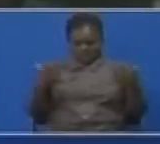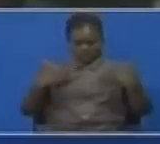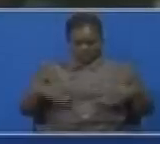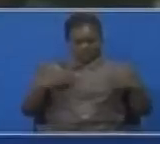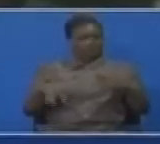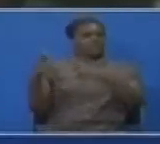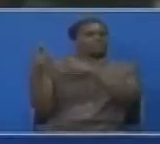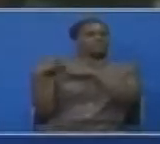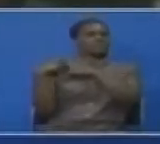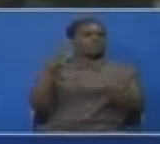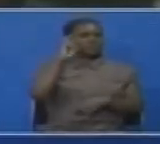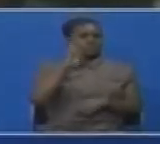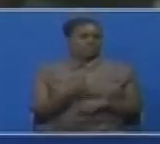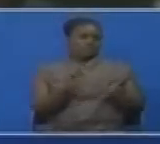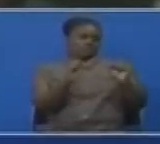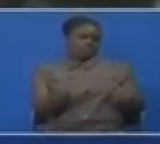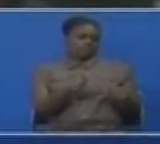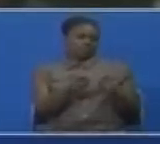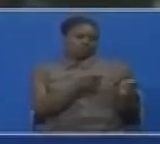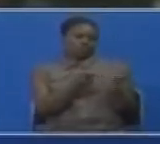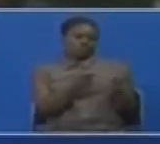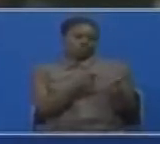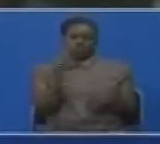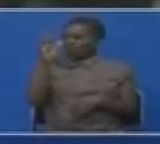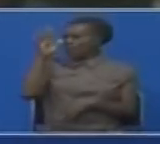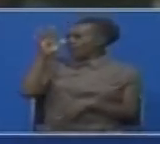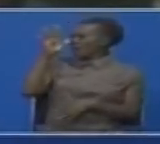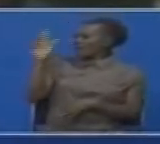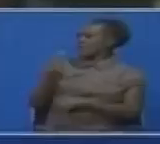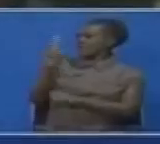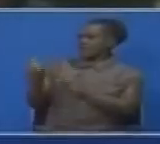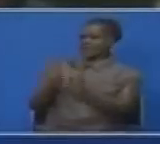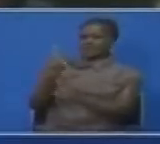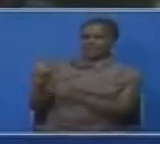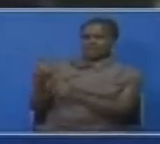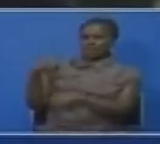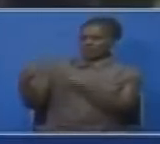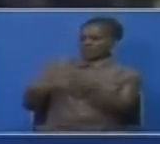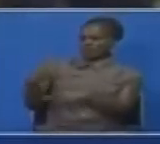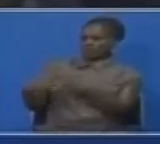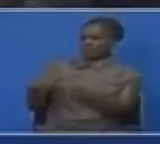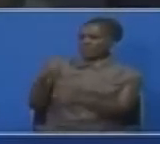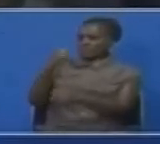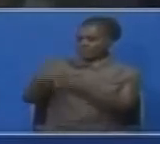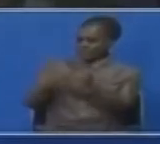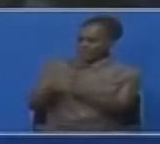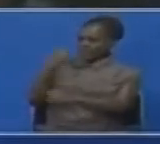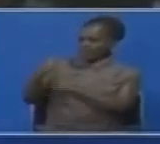husika kuona ikiwa wataweza kudhibiti visa vya udanganyifu wa mitihani ambavyo vimekuwa vikishuhudiwa miaka nenda